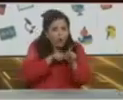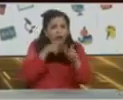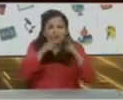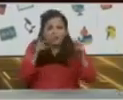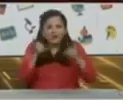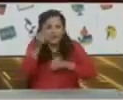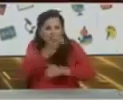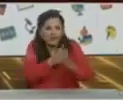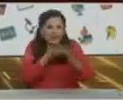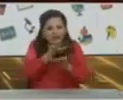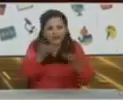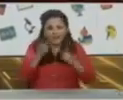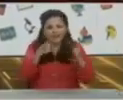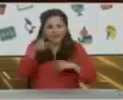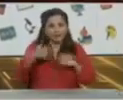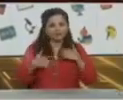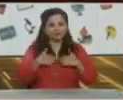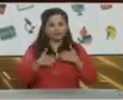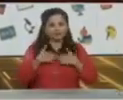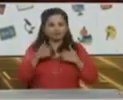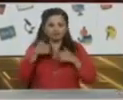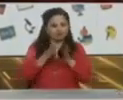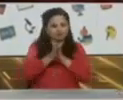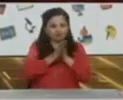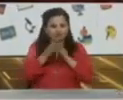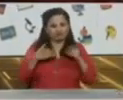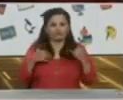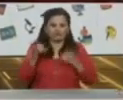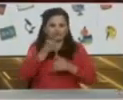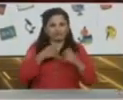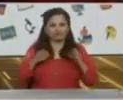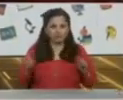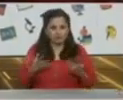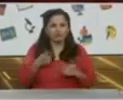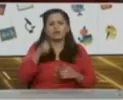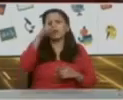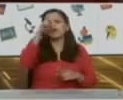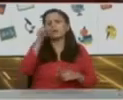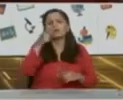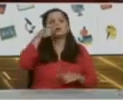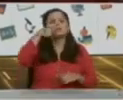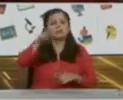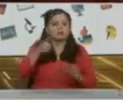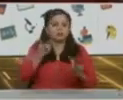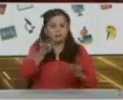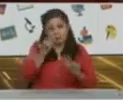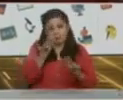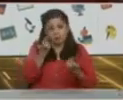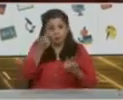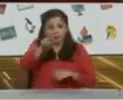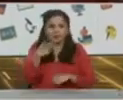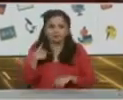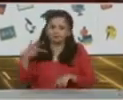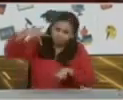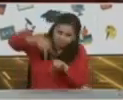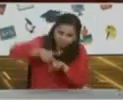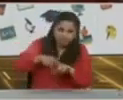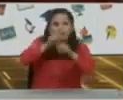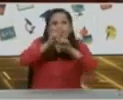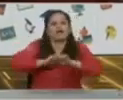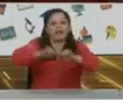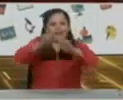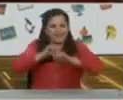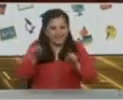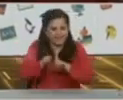खेले। आप याद करिए, कभी आप घोड़ा बने होंगे, कभी बच्चे